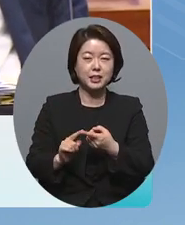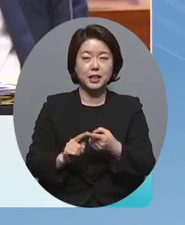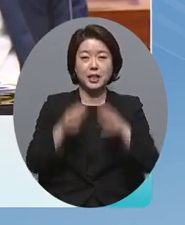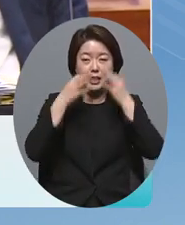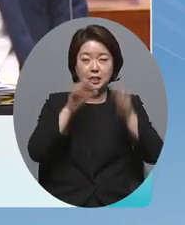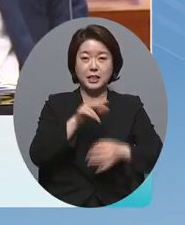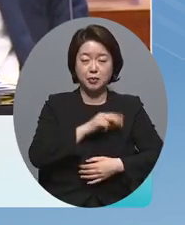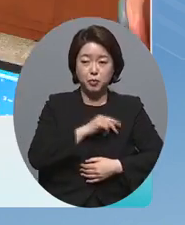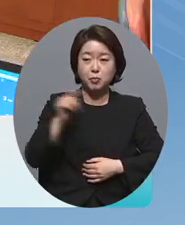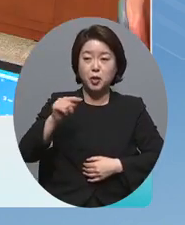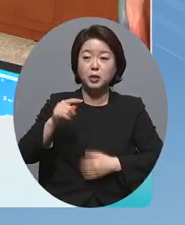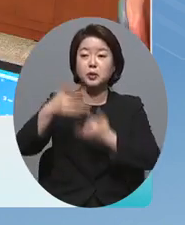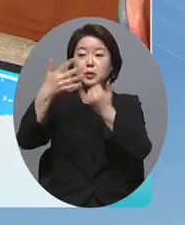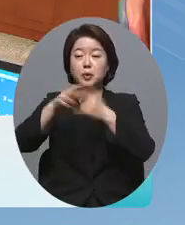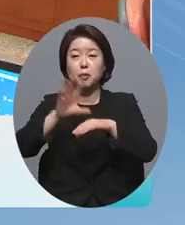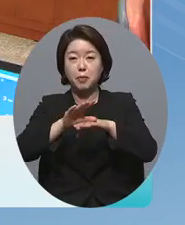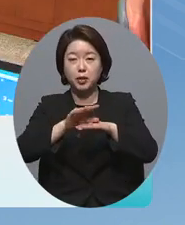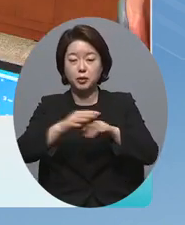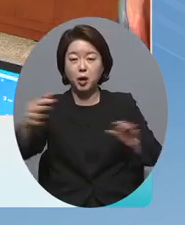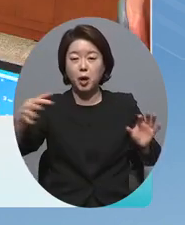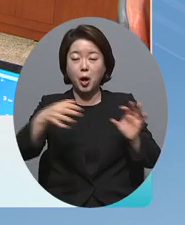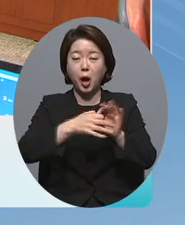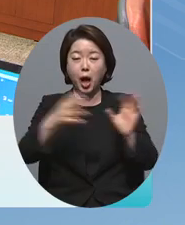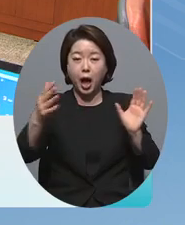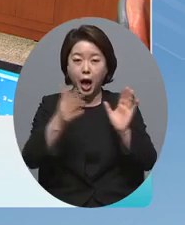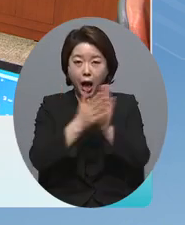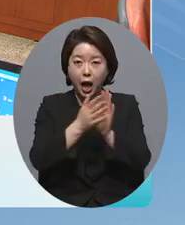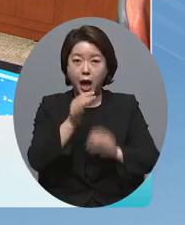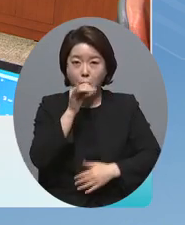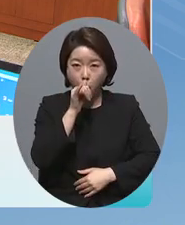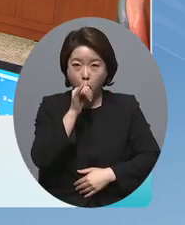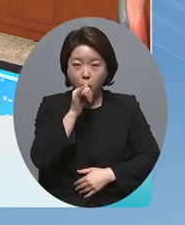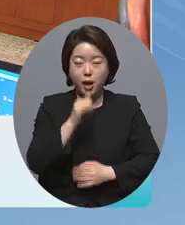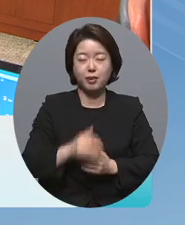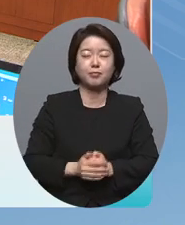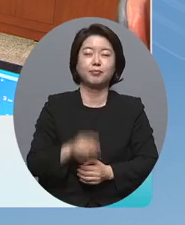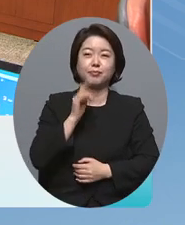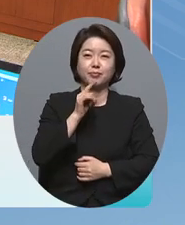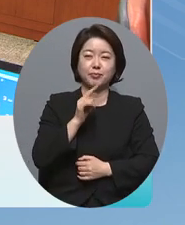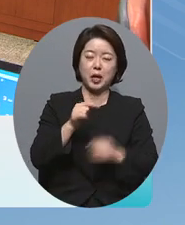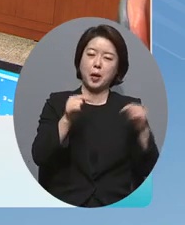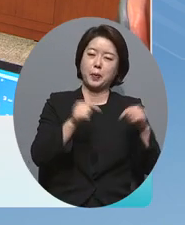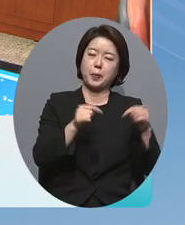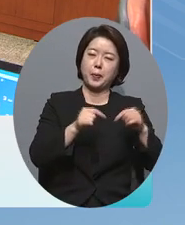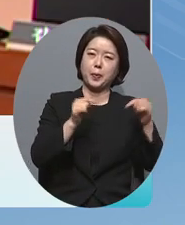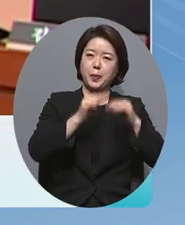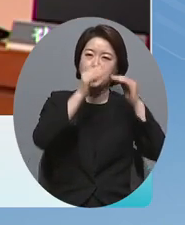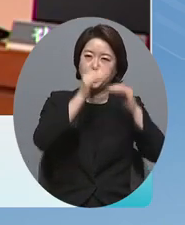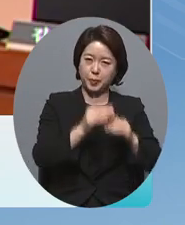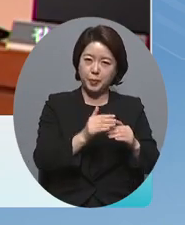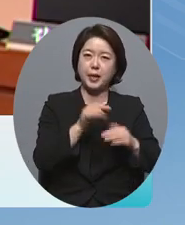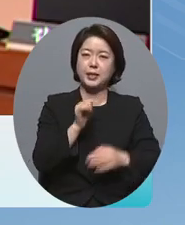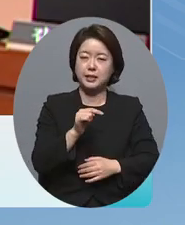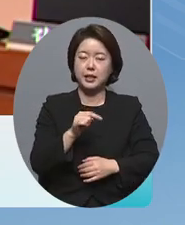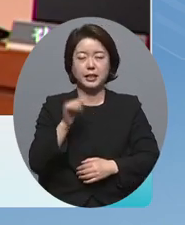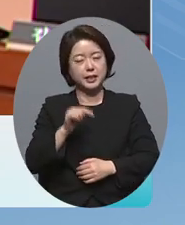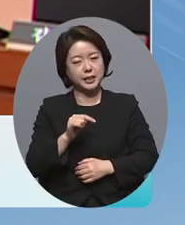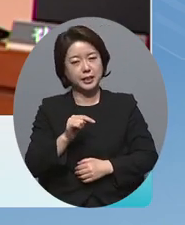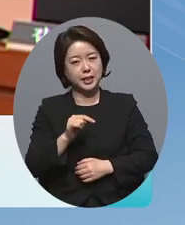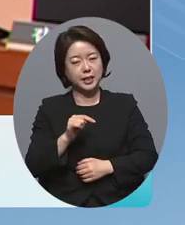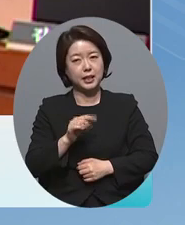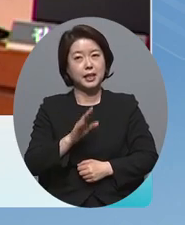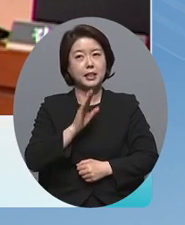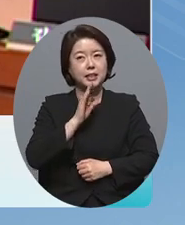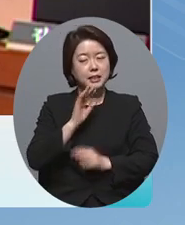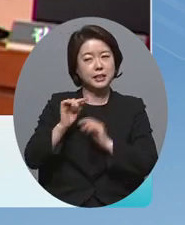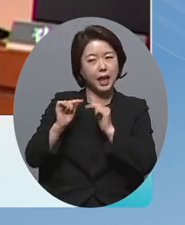김의겸 의원하고 그 매치하고 같이 협업이라고 지금 단어가 나오는데 같이 의논을 하는 과정에서 네. 이것이 그